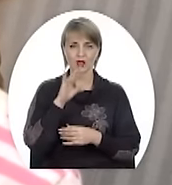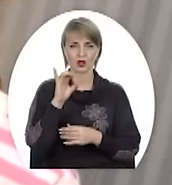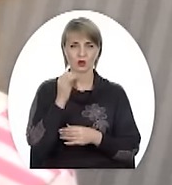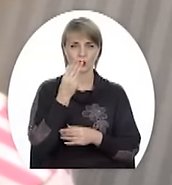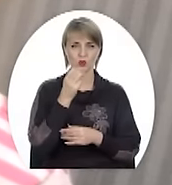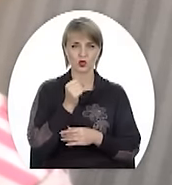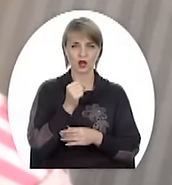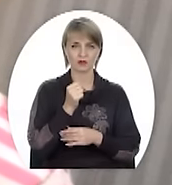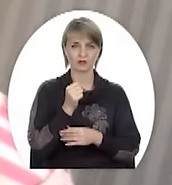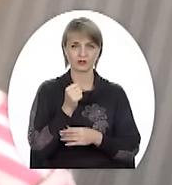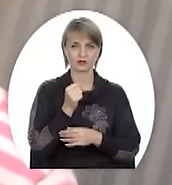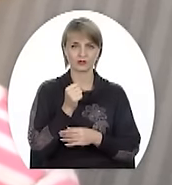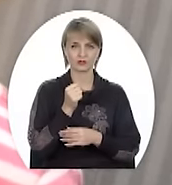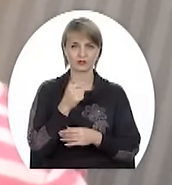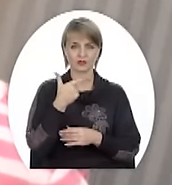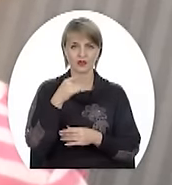Нюша,